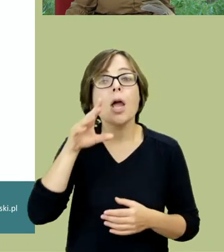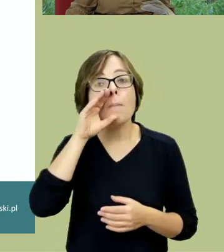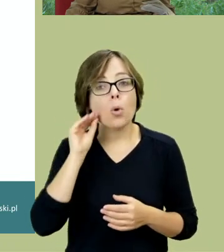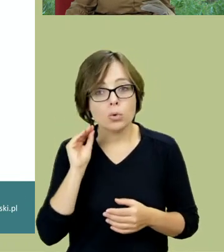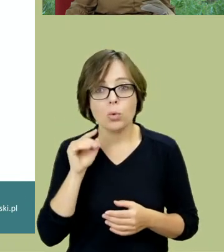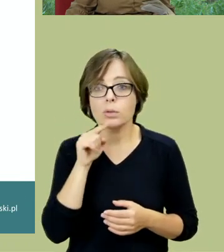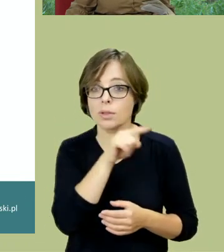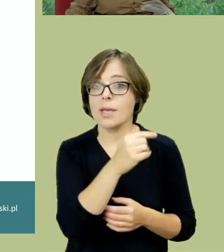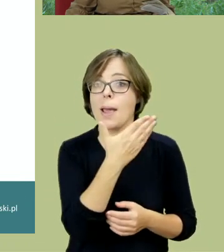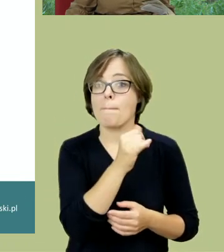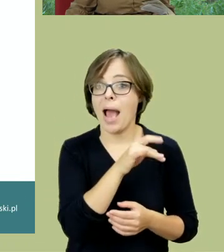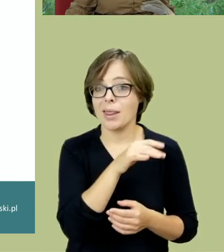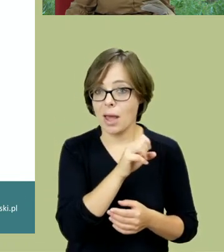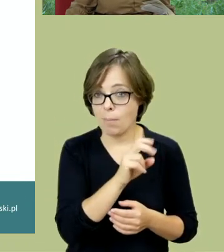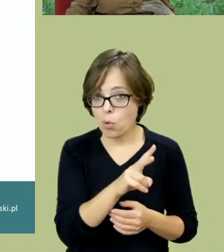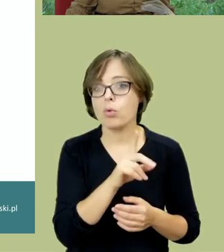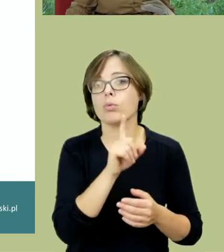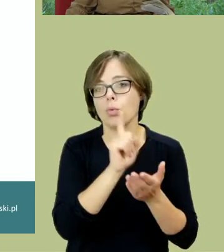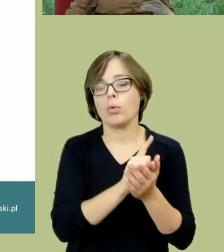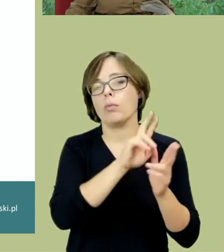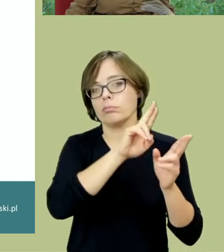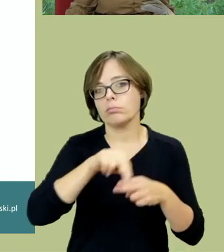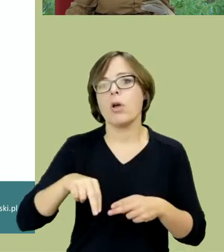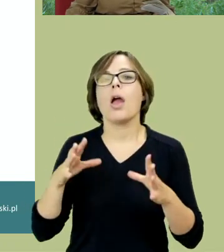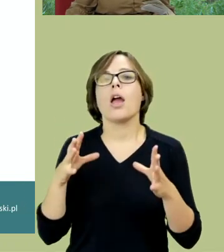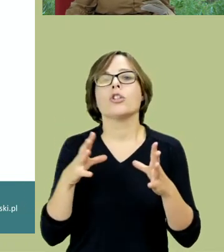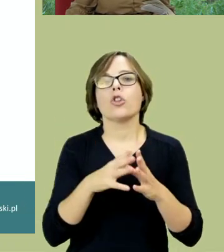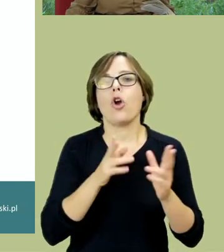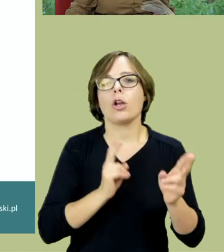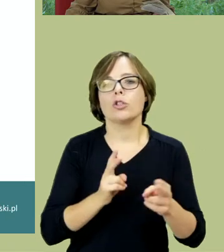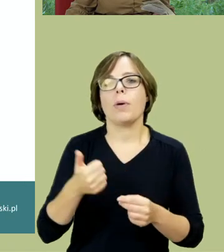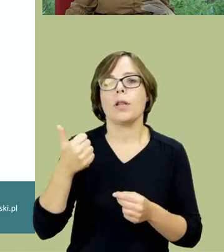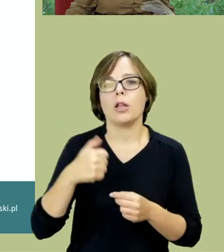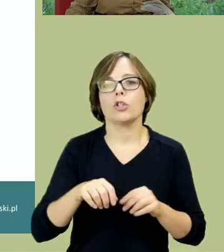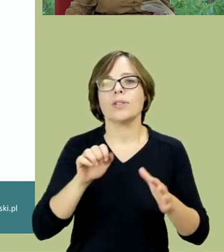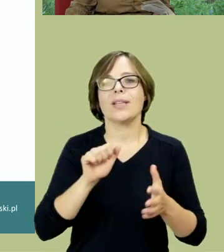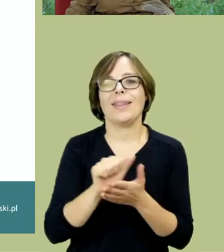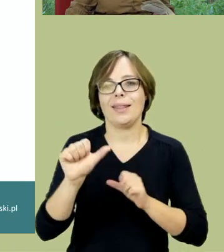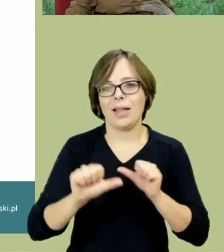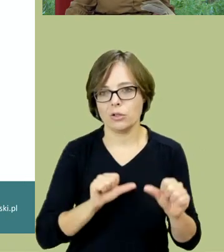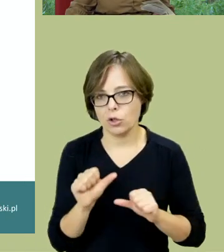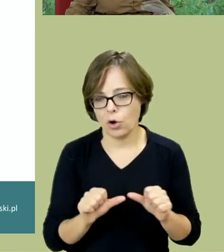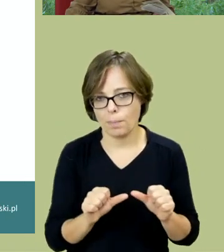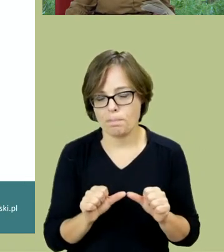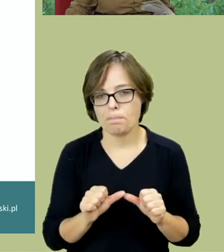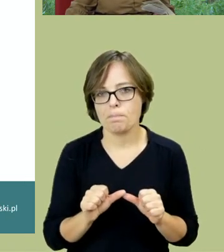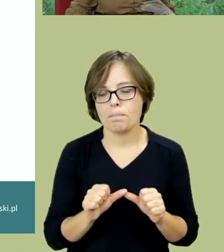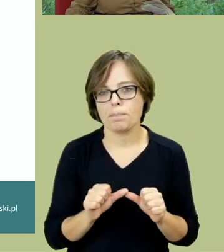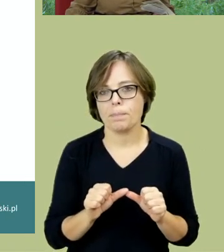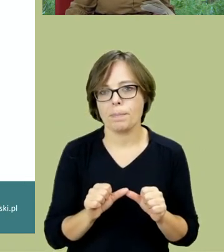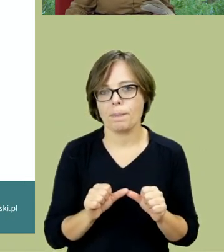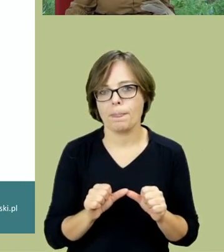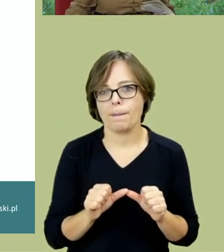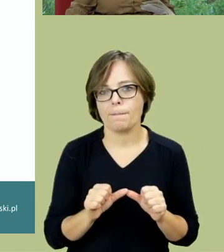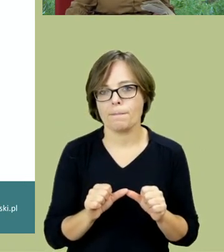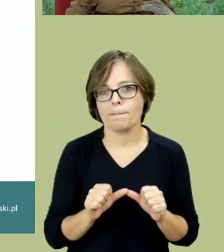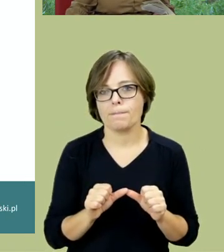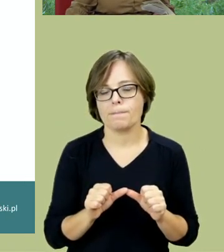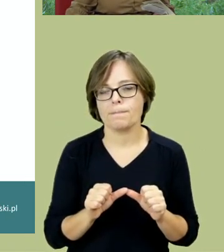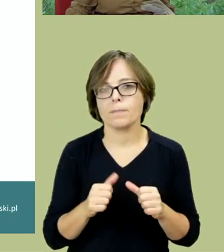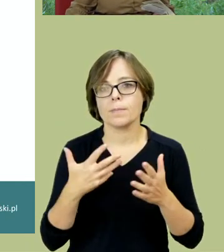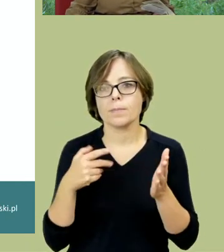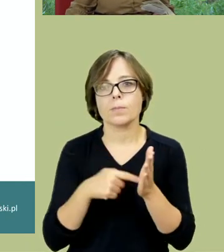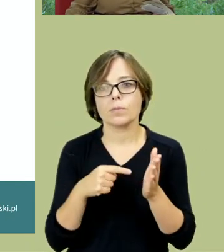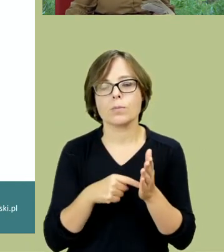Magdeburga powrócił 10 listopada 1911 roku i pomimo tego, że od